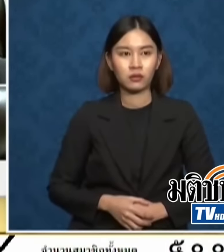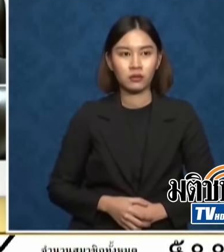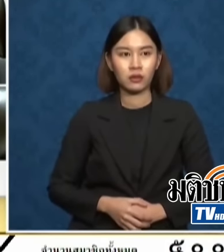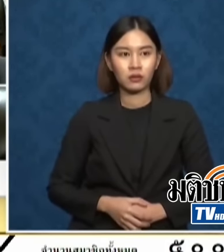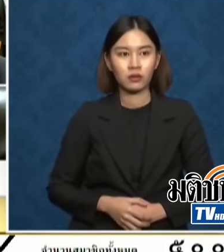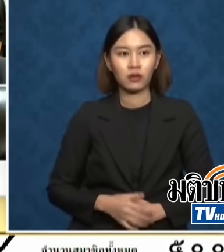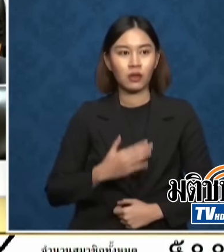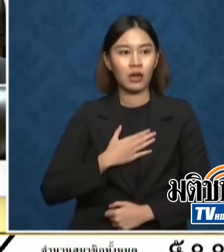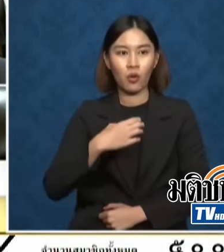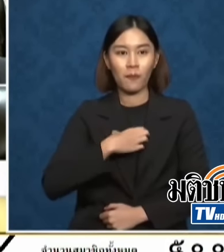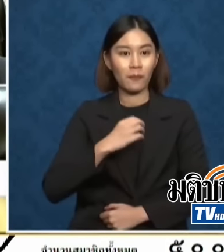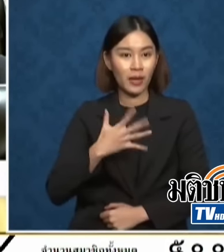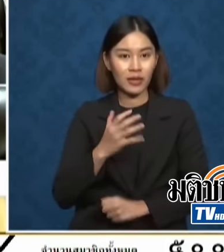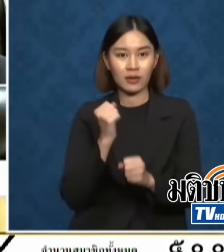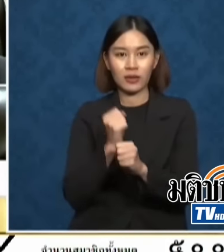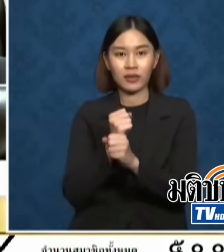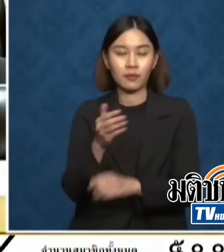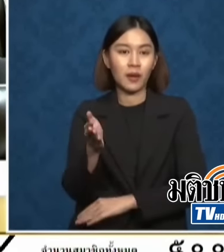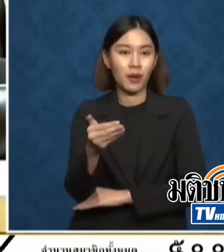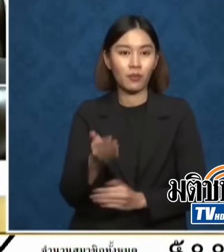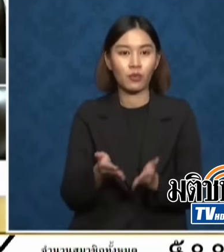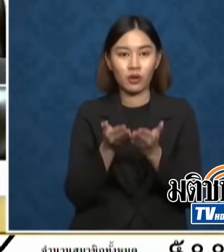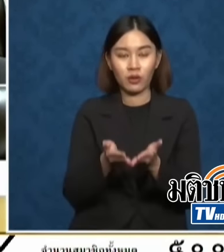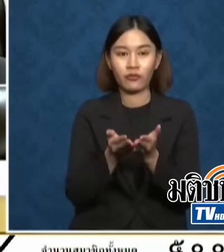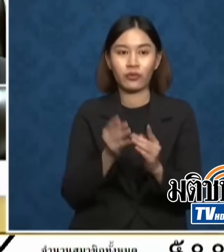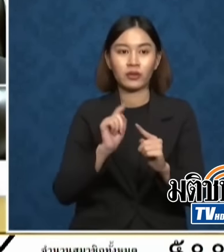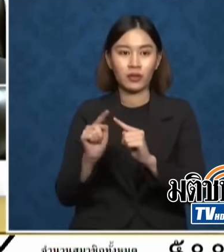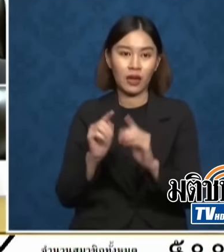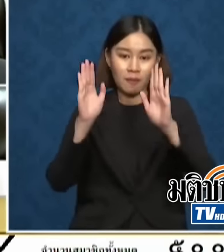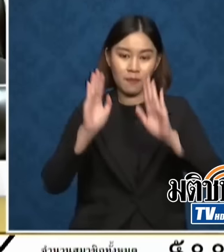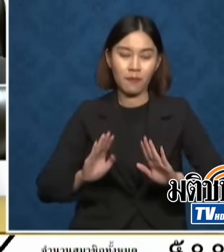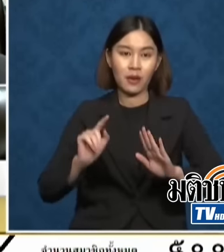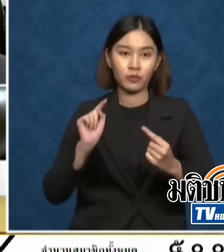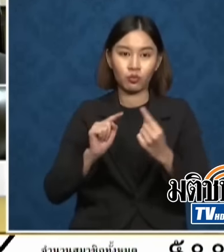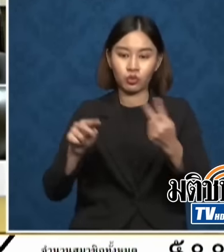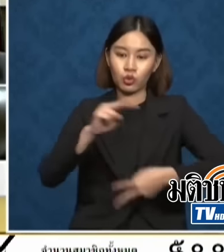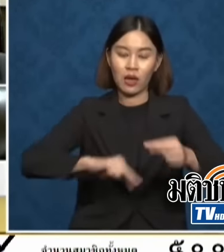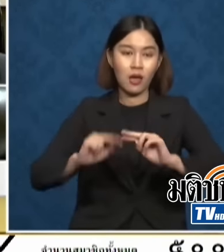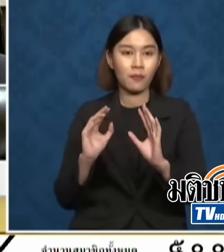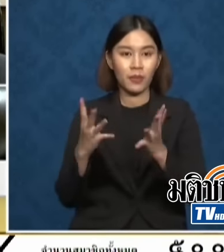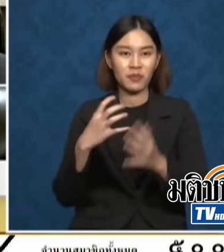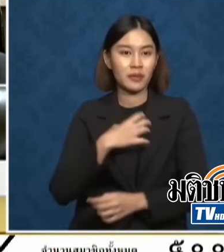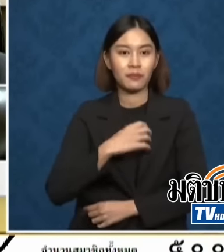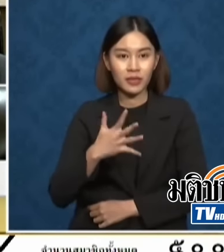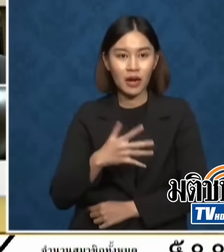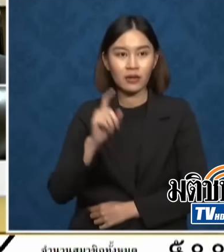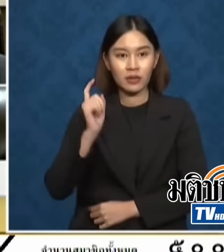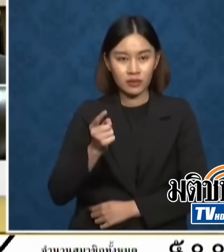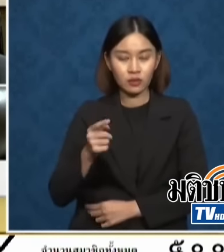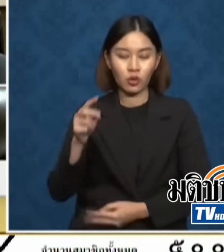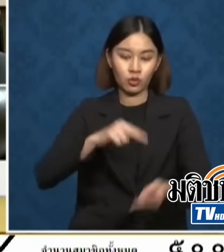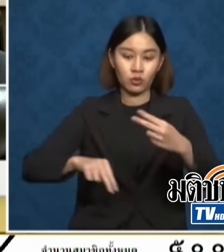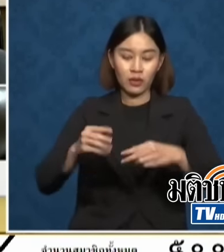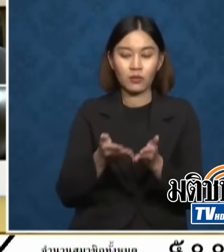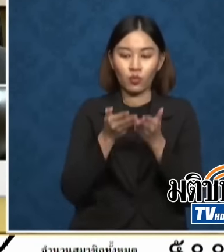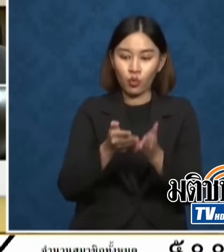เราไม่อยากจะให้มีการทำการประมงแบบไร้การควบคุมมันควรจะเป็นการทำการประม